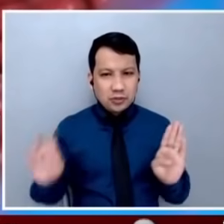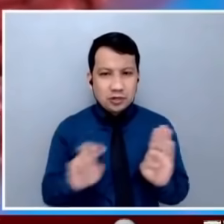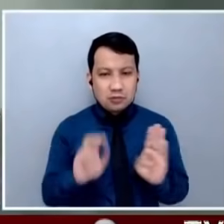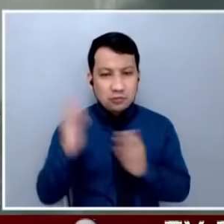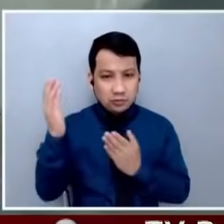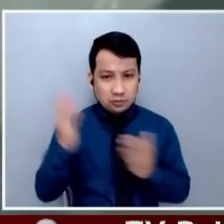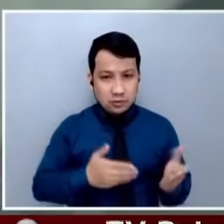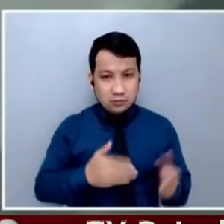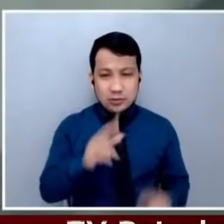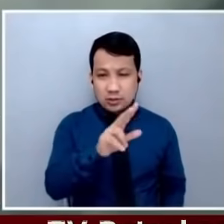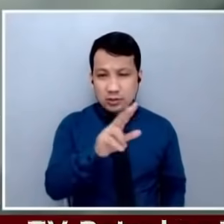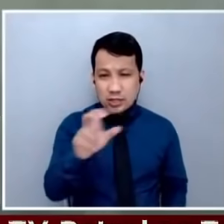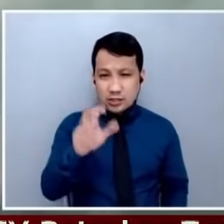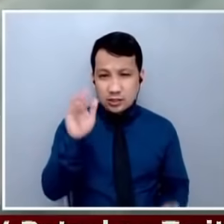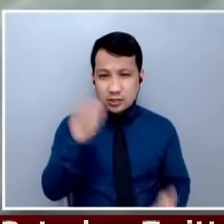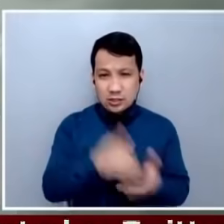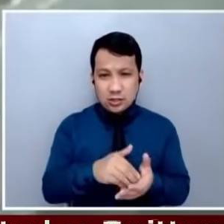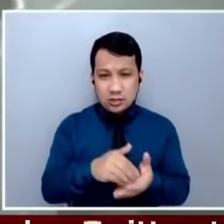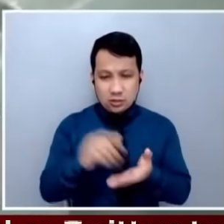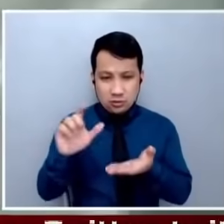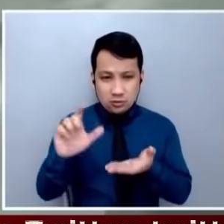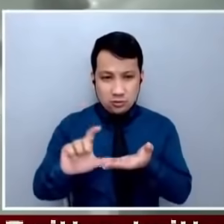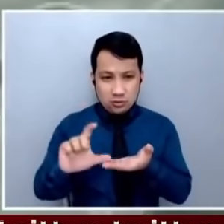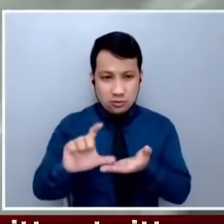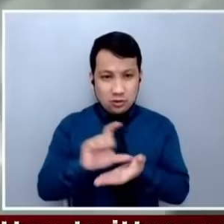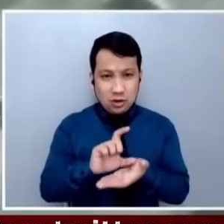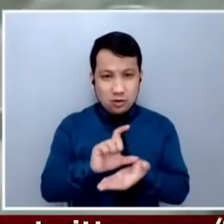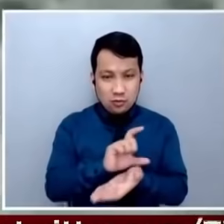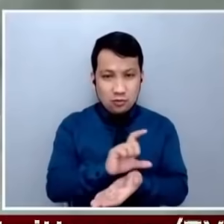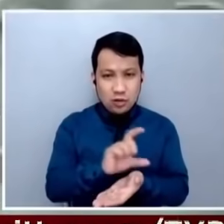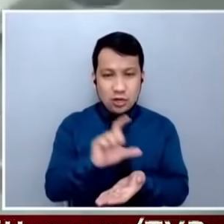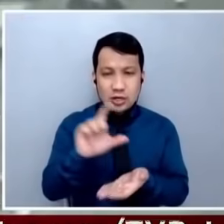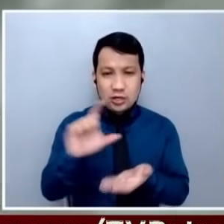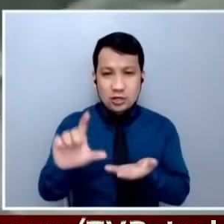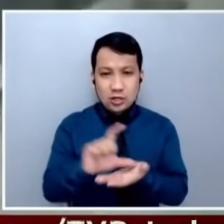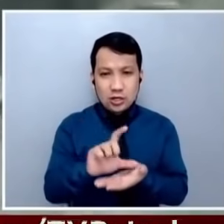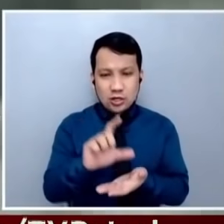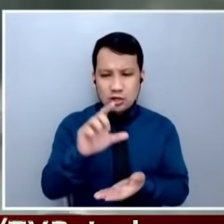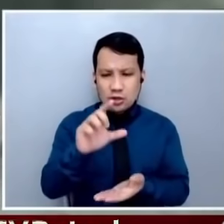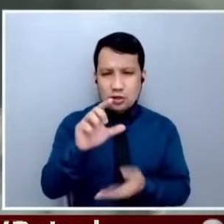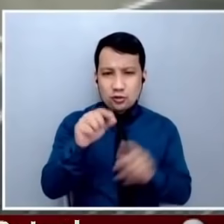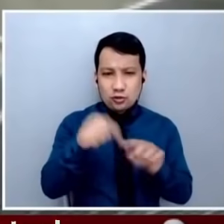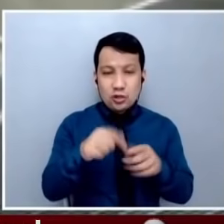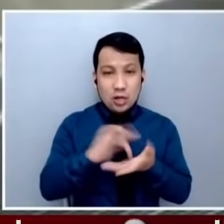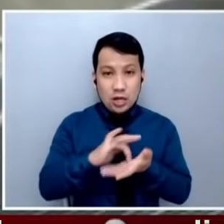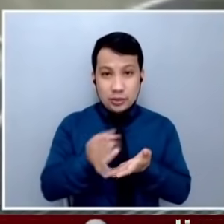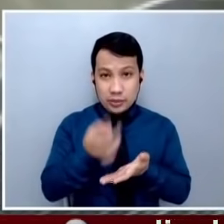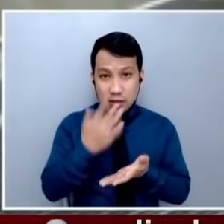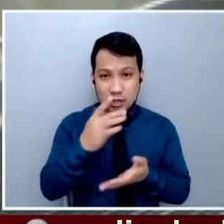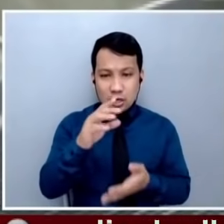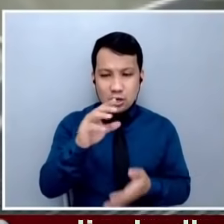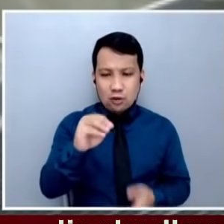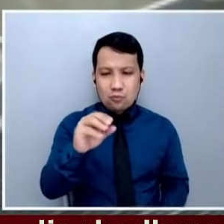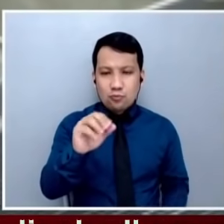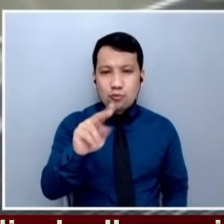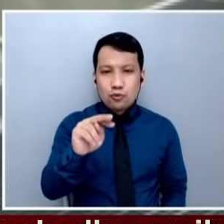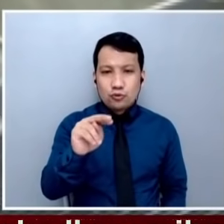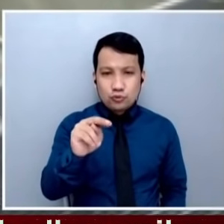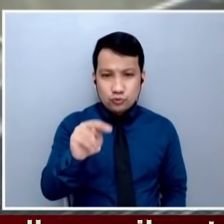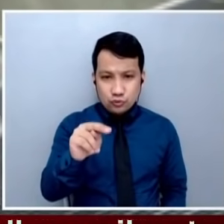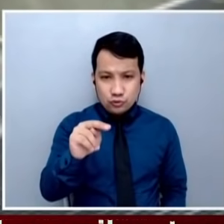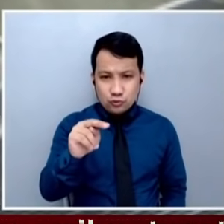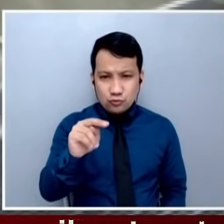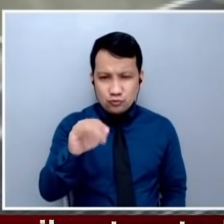nasa 300,000 na bote ng experimental antiviral drug na Molnupiravir. Dahil iilang ospital pa lang ang may compassionate